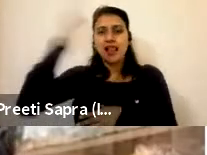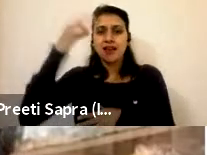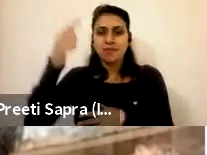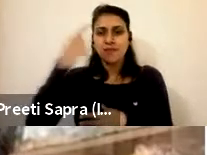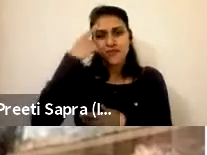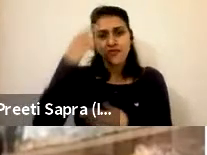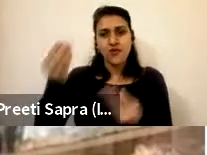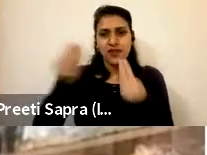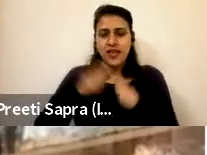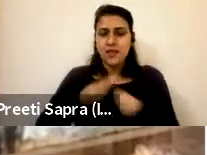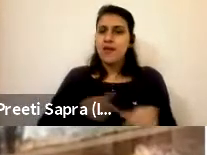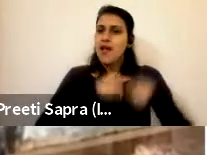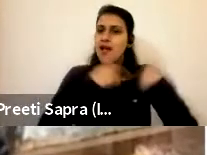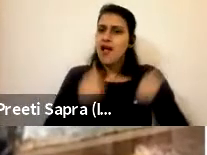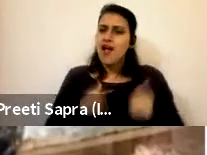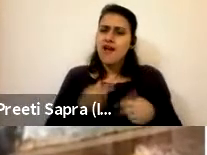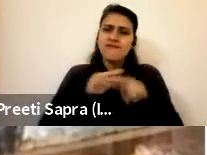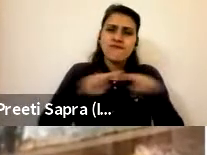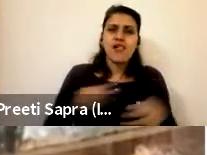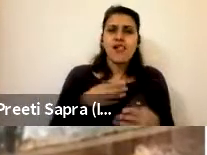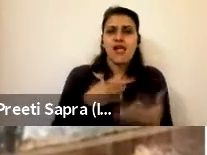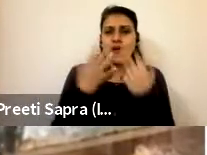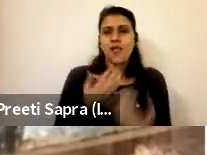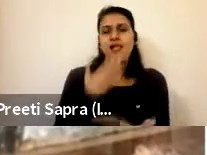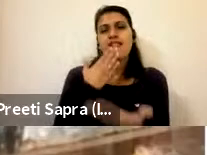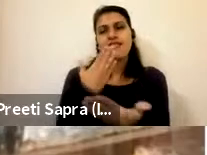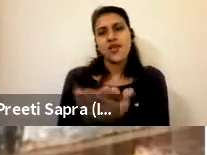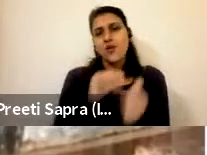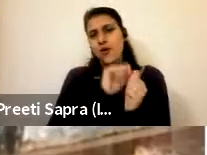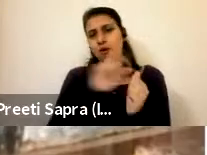ಇಷ್ಟಪಡ್ತೀನಿ. ಥ್ಯಾಂಕ್ ಯು ಸೋ ಮಚ್ ಆಲ್.